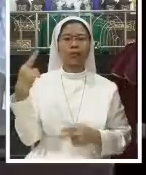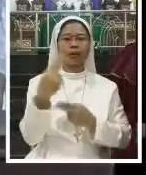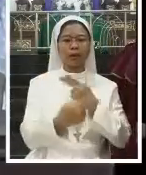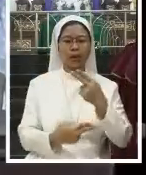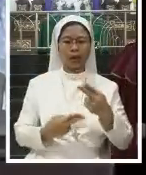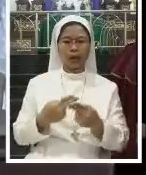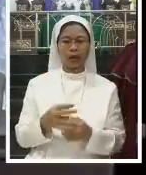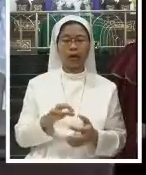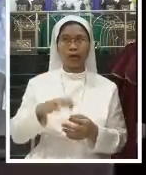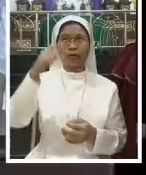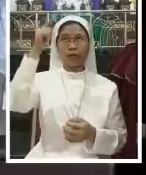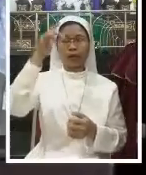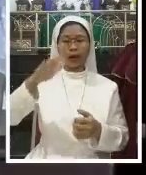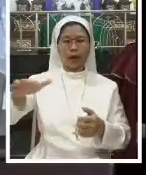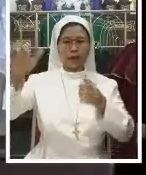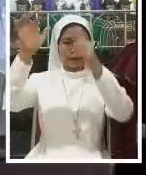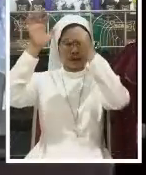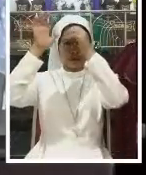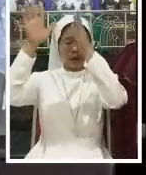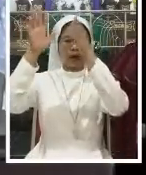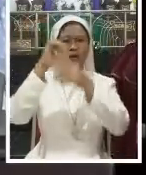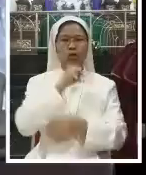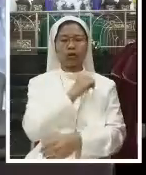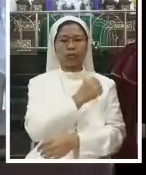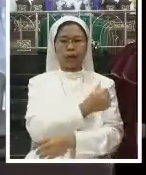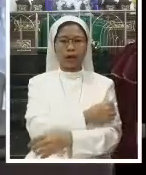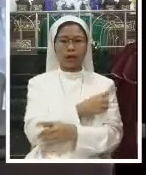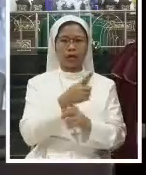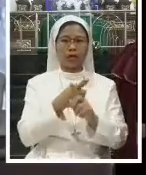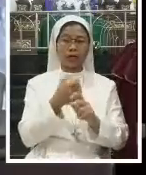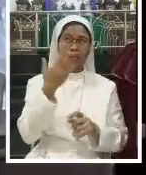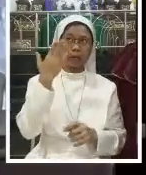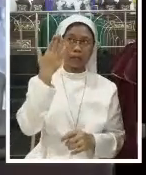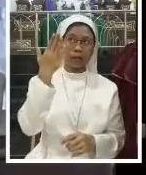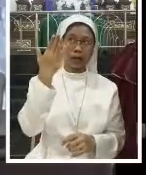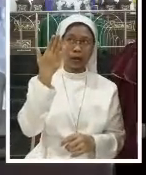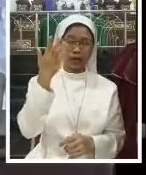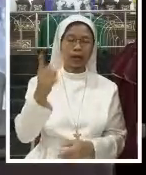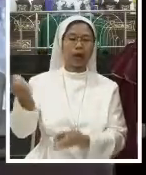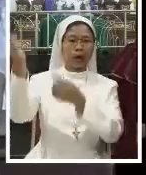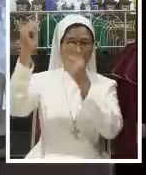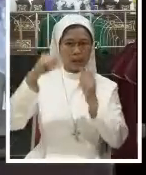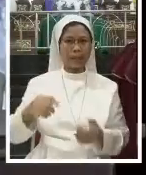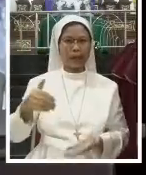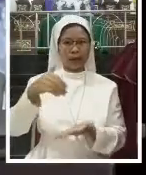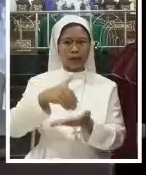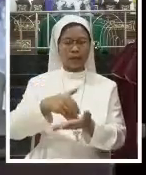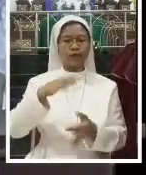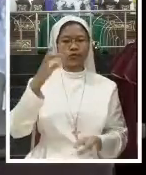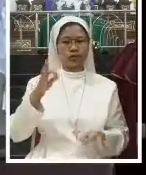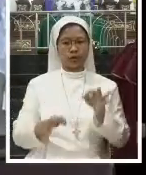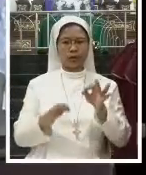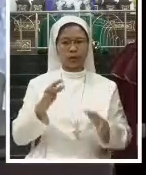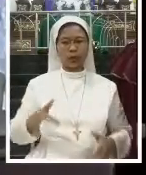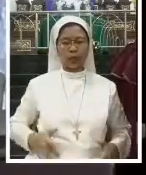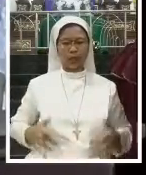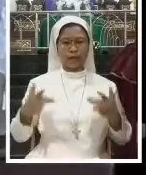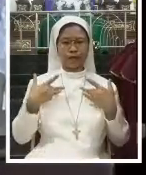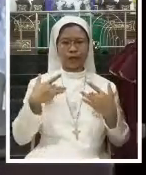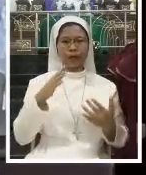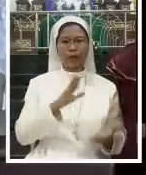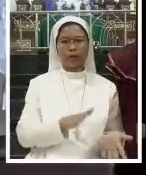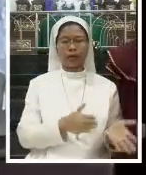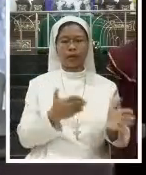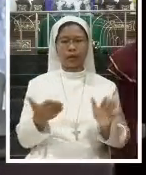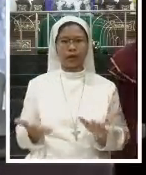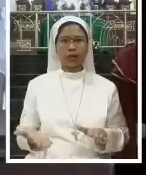nagtutukaw sa too kan Diyos amang makakamhan. Hale duman mabalik sa pagukom sa mga buhay asin